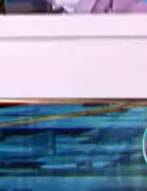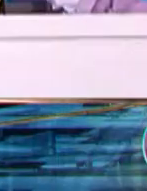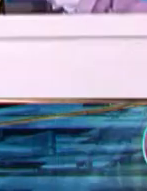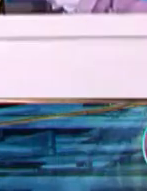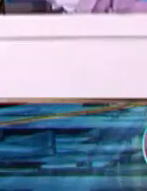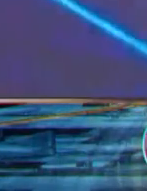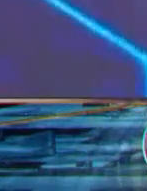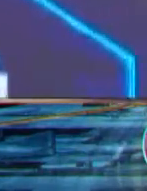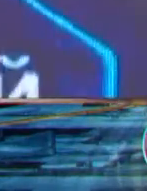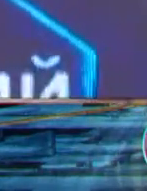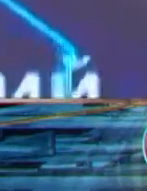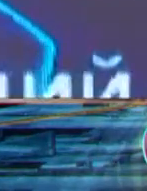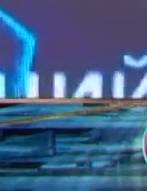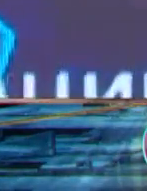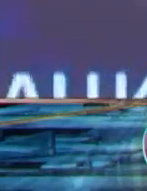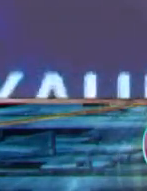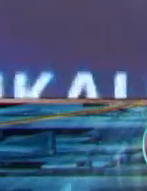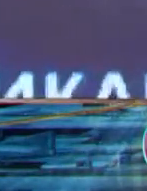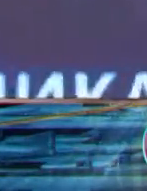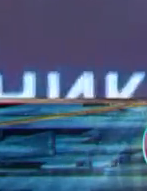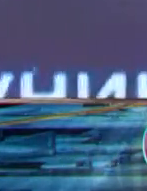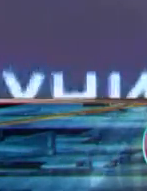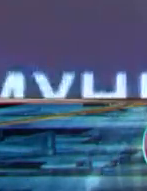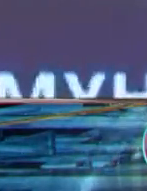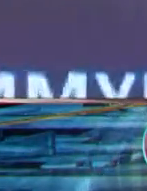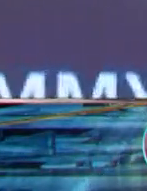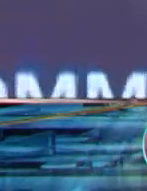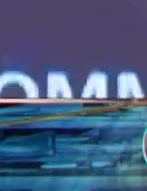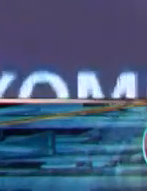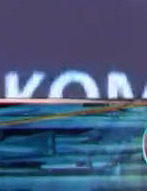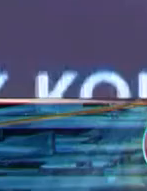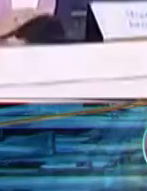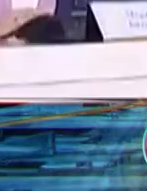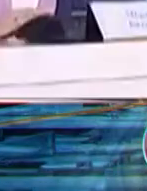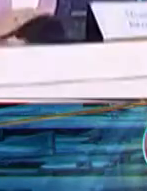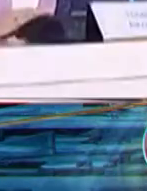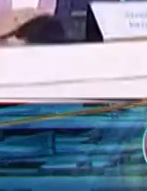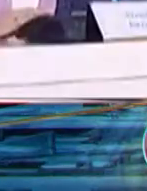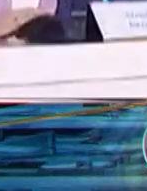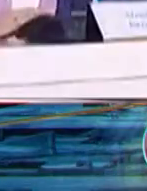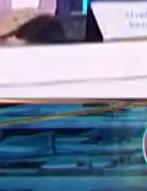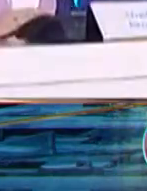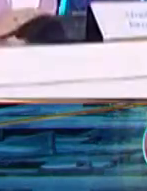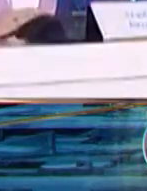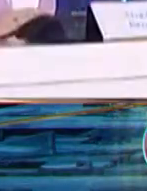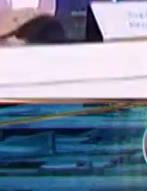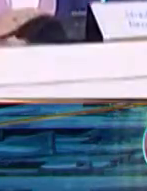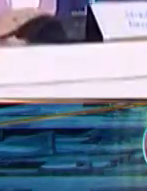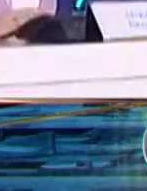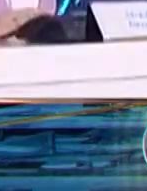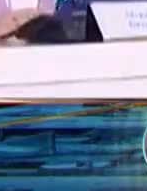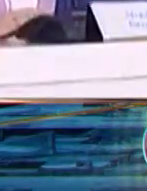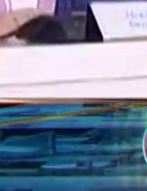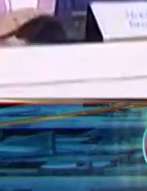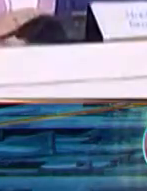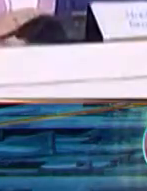Отчитался. Министр здравоохранения Алексей Цой рассказал, куда были потрачены более 114 миллиардов тенге, направленные на борьбу с